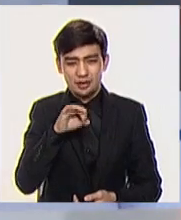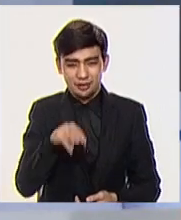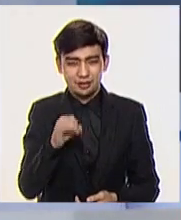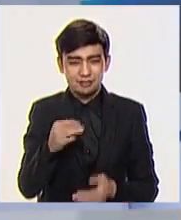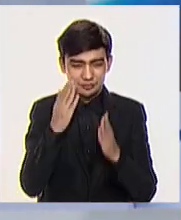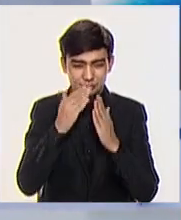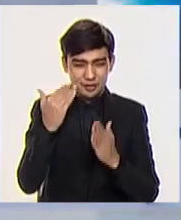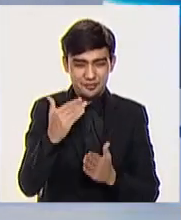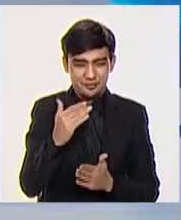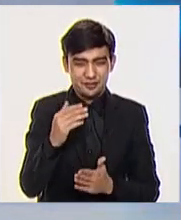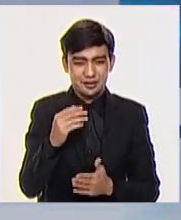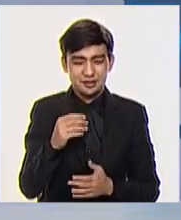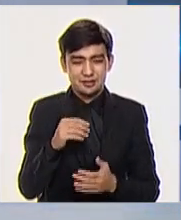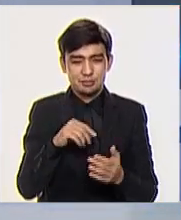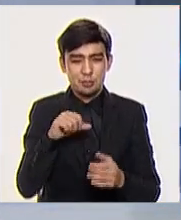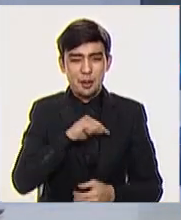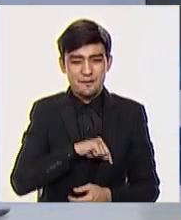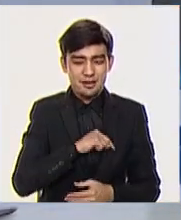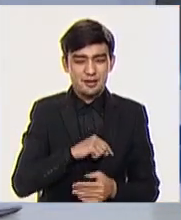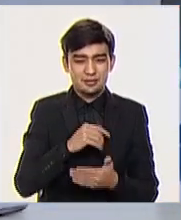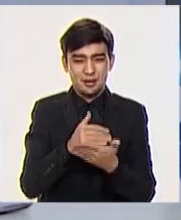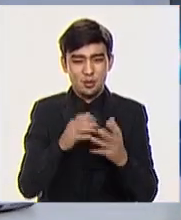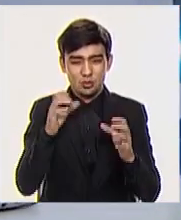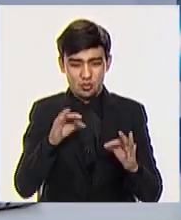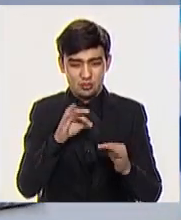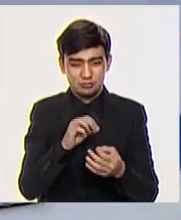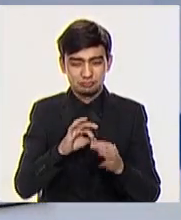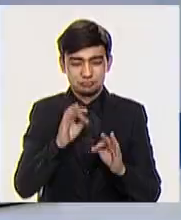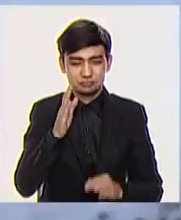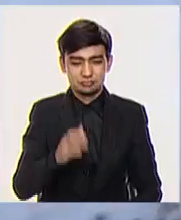мусульманскую доктрину о правилах поведения. Эльмира Иржанова с подробностями.